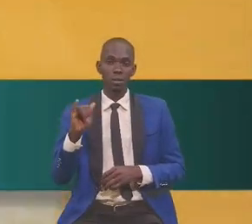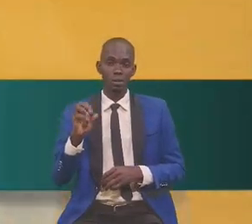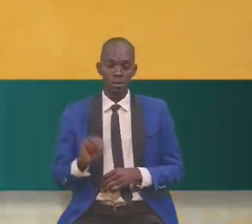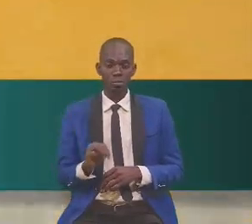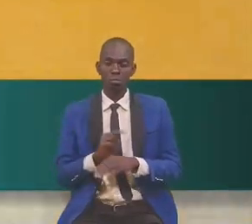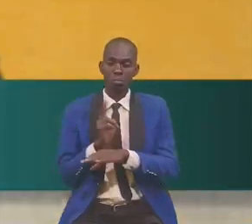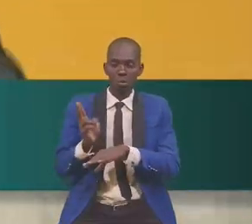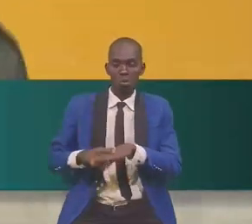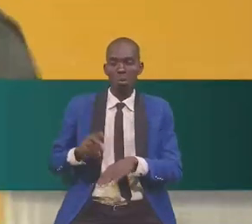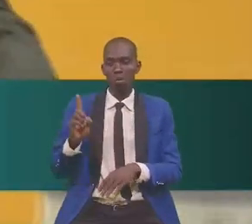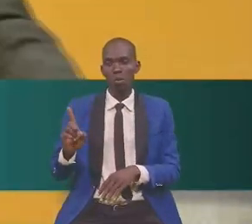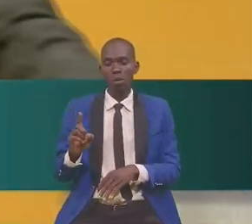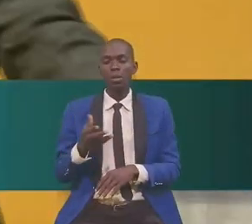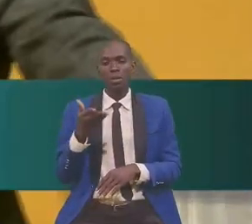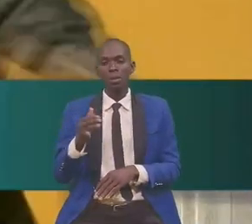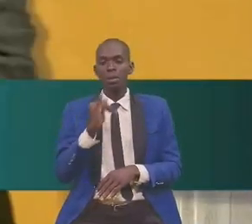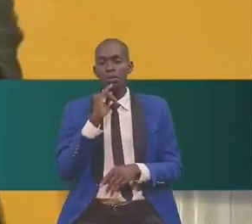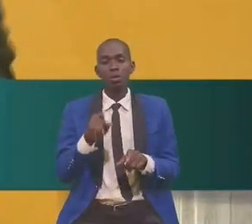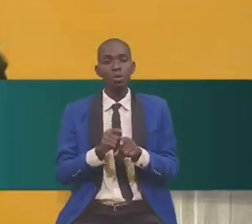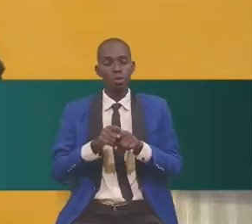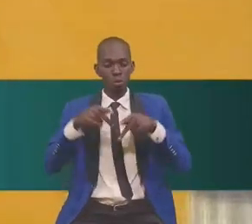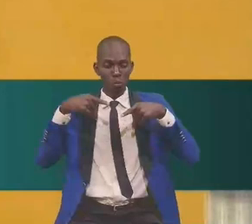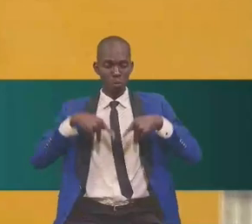l'évangélisation personnelle,